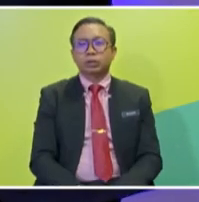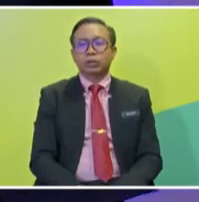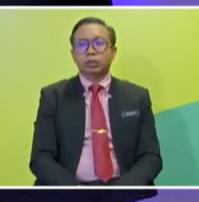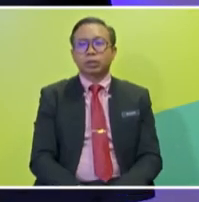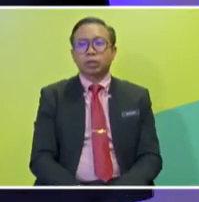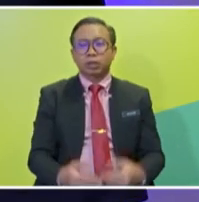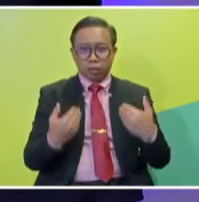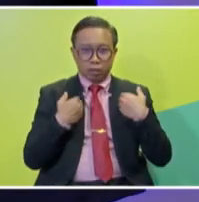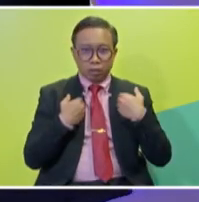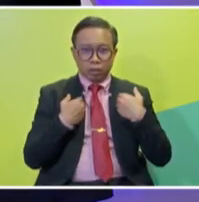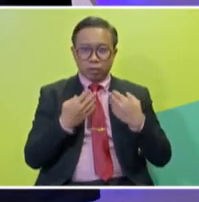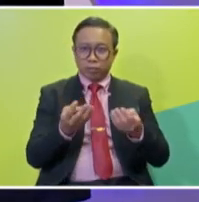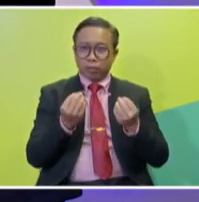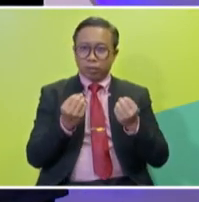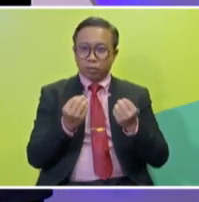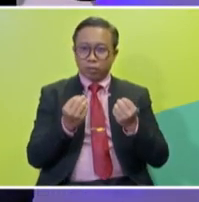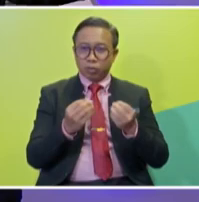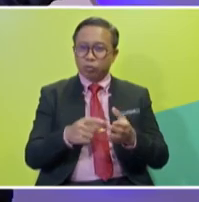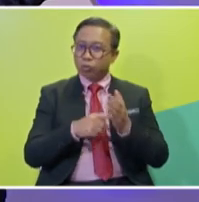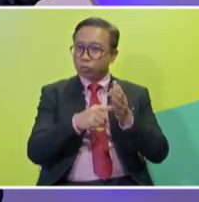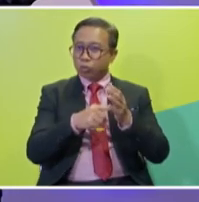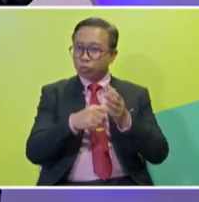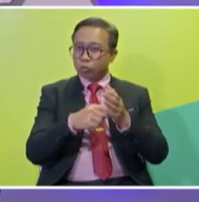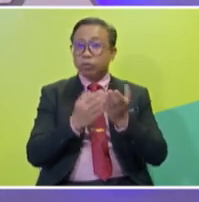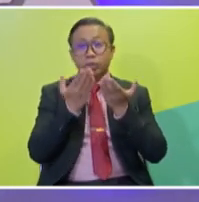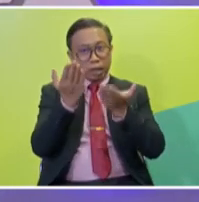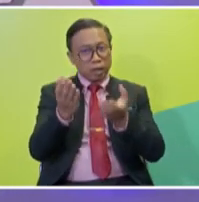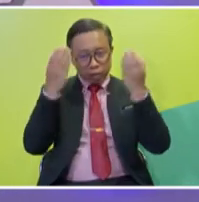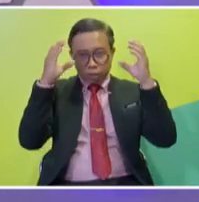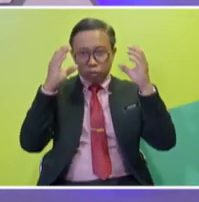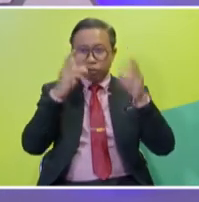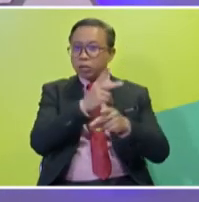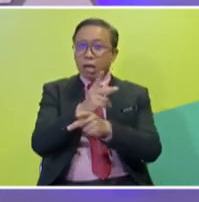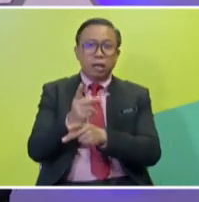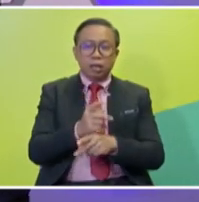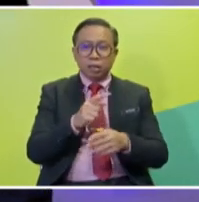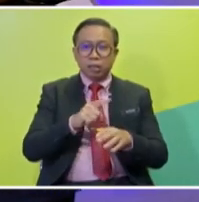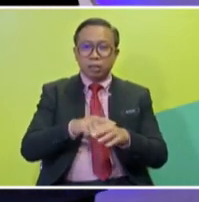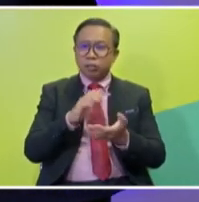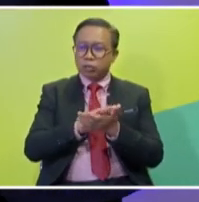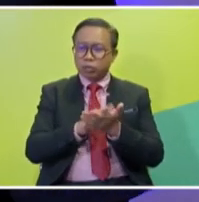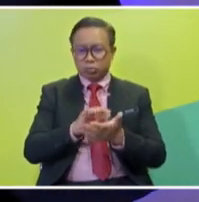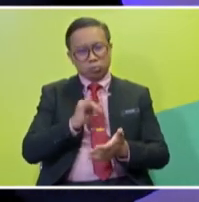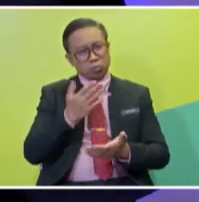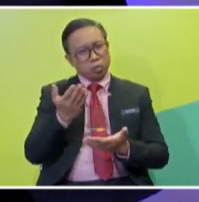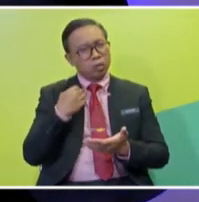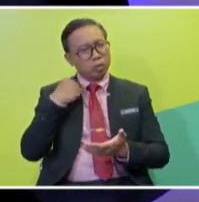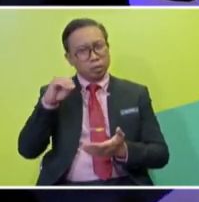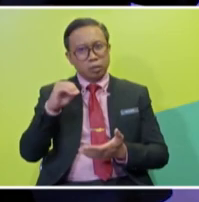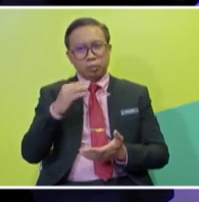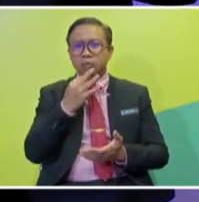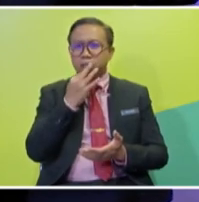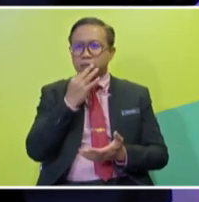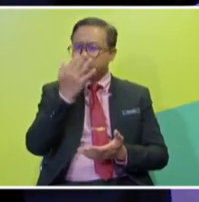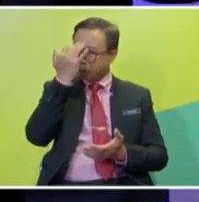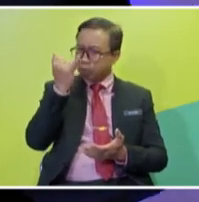perancangan untuk mencerahkan kepada guru untuk kita pelihara di sekolah tetapi satu ketika mereka berhasil beli apabila kura-kura